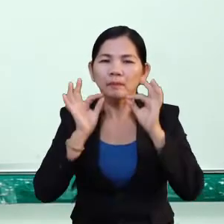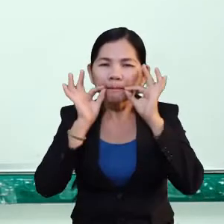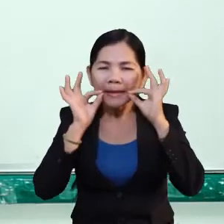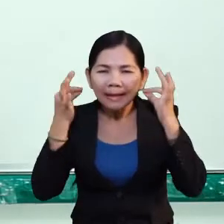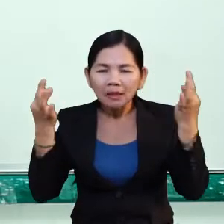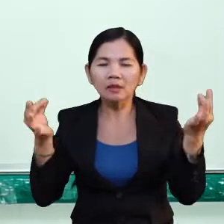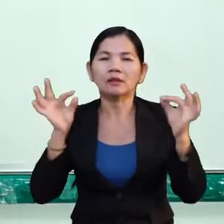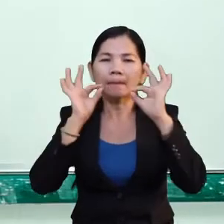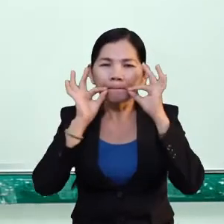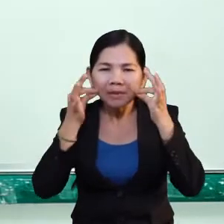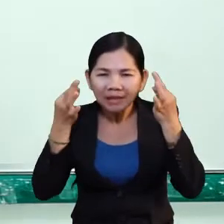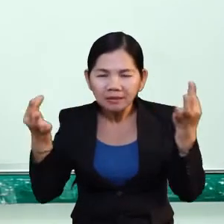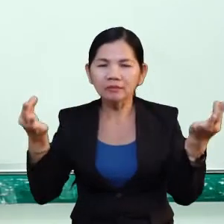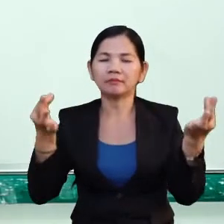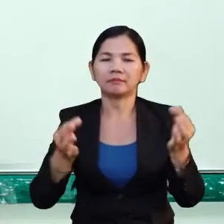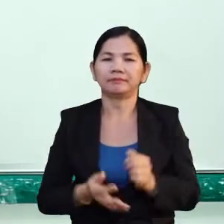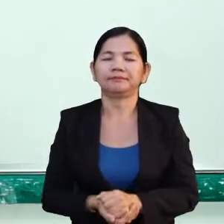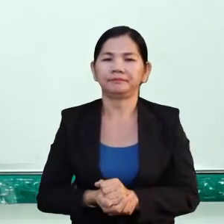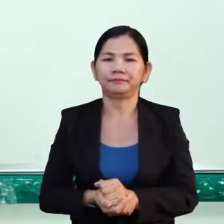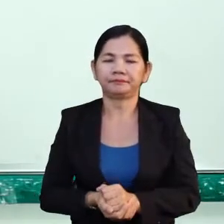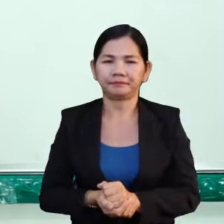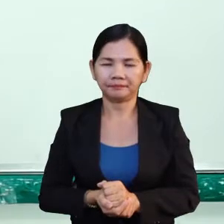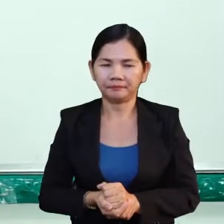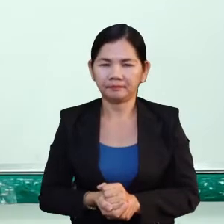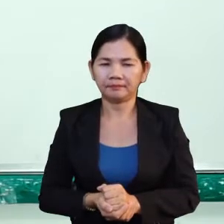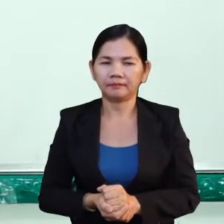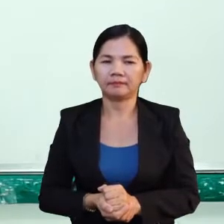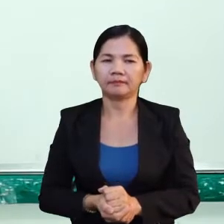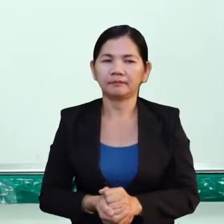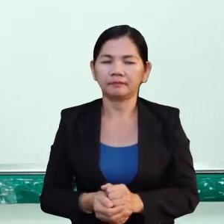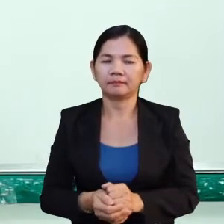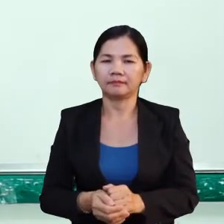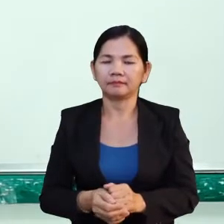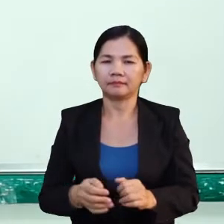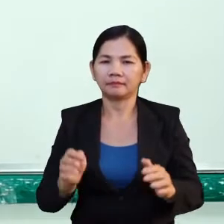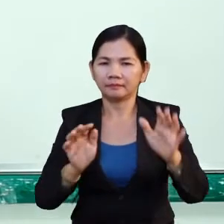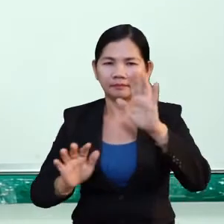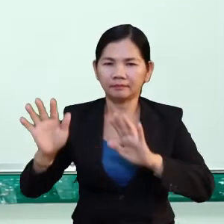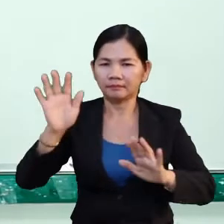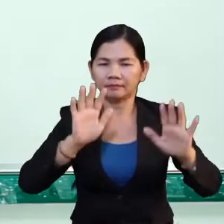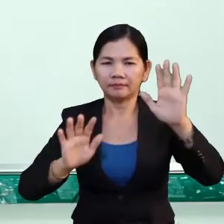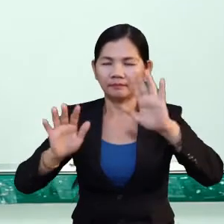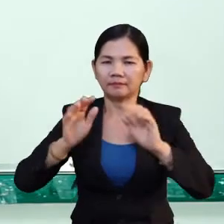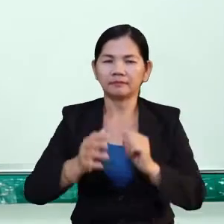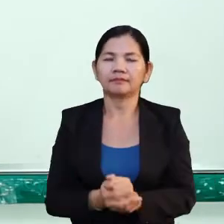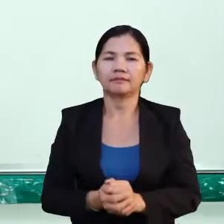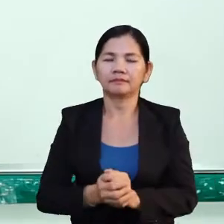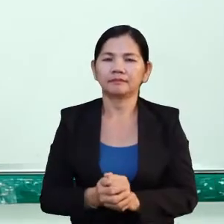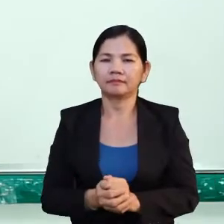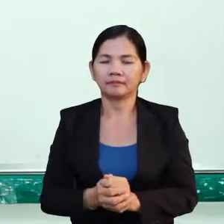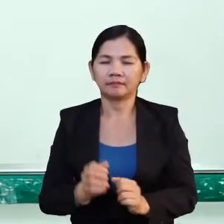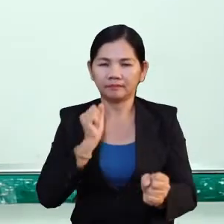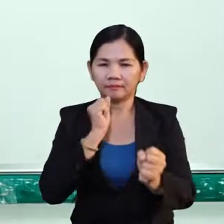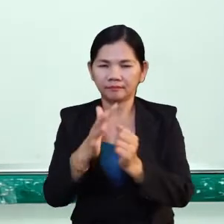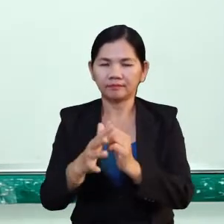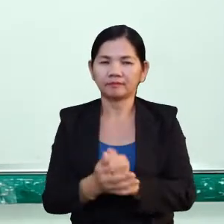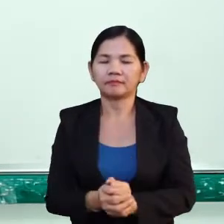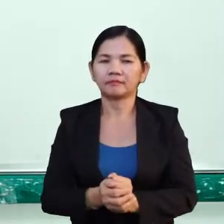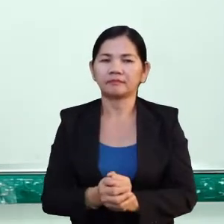មៀវមៀវចាឥឡូវកូនកូនត្រៀមខ្លួនយើងច្រៀងហើយនឹងធ្វើកាយវិការទៅតាមបទចម្រៀងជាមួយអ្នកគ្រូណាចាប់ផ្ដើ